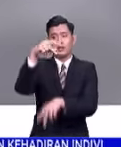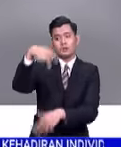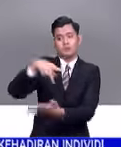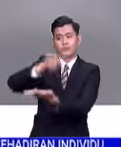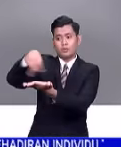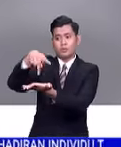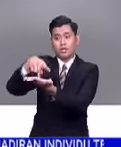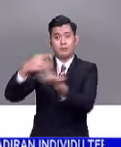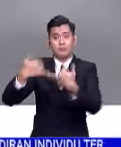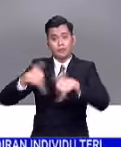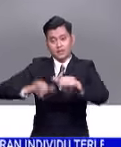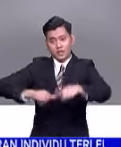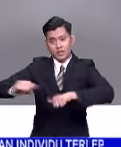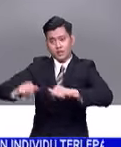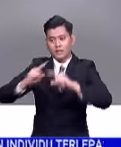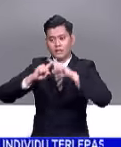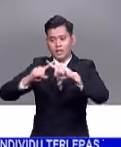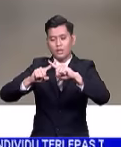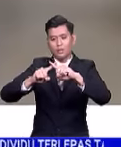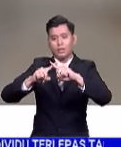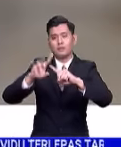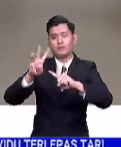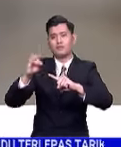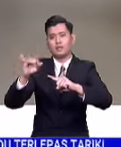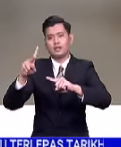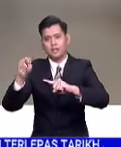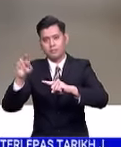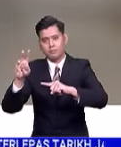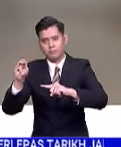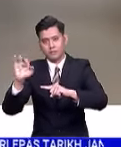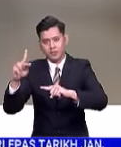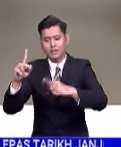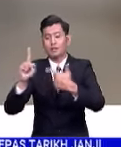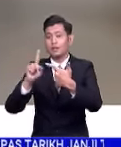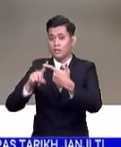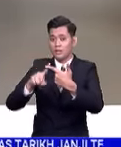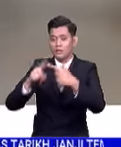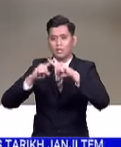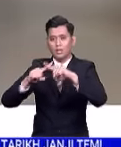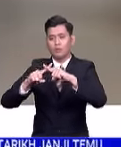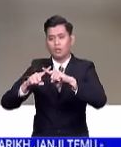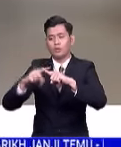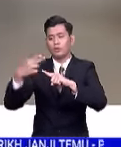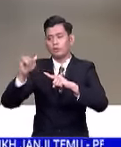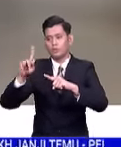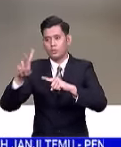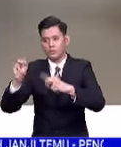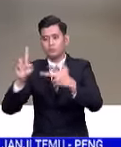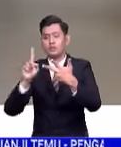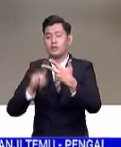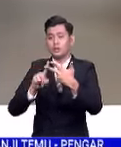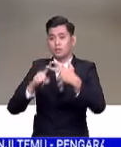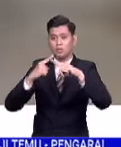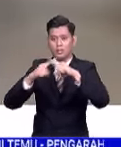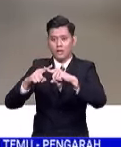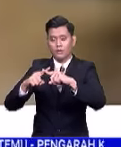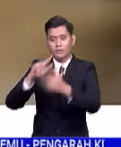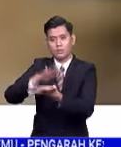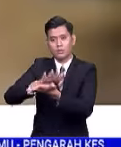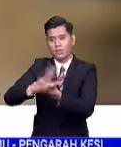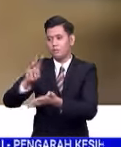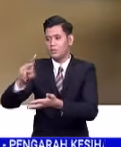yang masih aktif adalah Dewan Masyarakat Medamit, Dewan Kampung Ukong dan Dewan Sekolah Kebangsaan